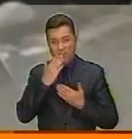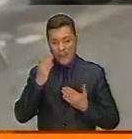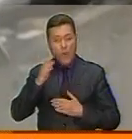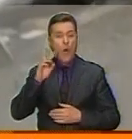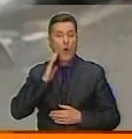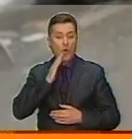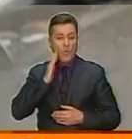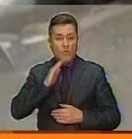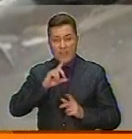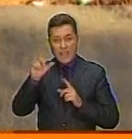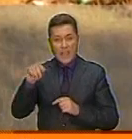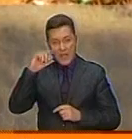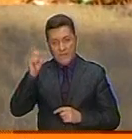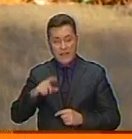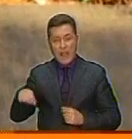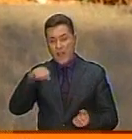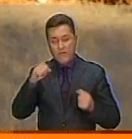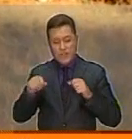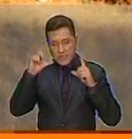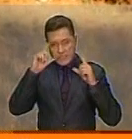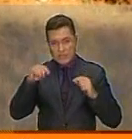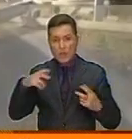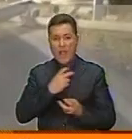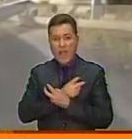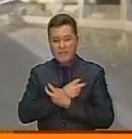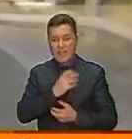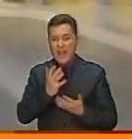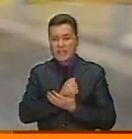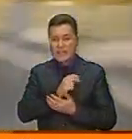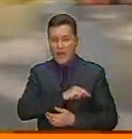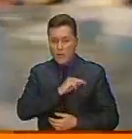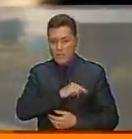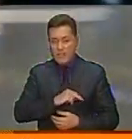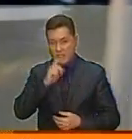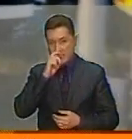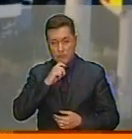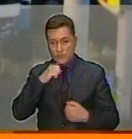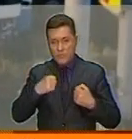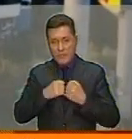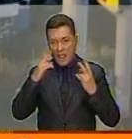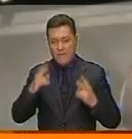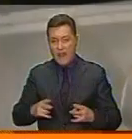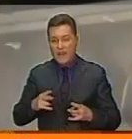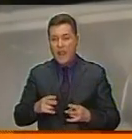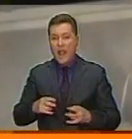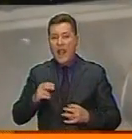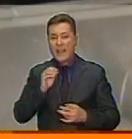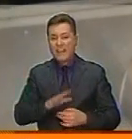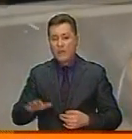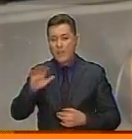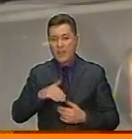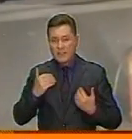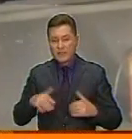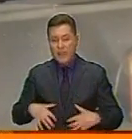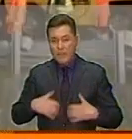Італію Водій заснув Австрія теж заробітчани і теж незрозуміла аварія жертви поранені європейці вже